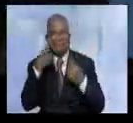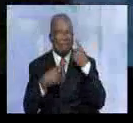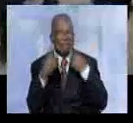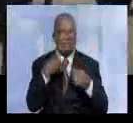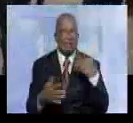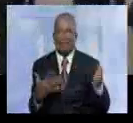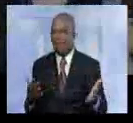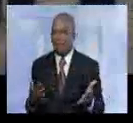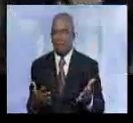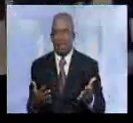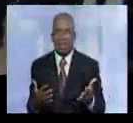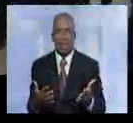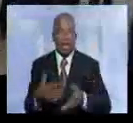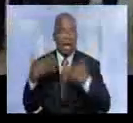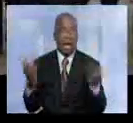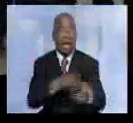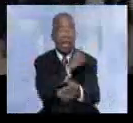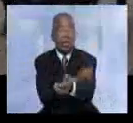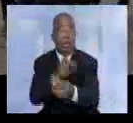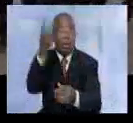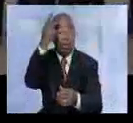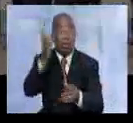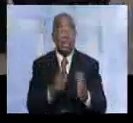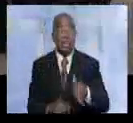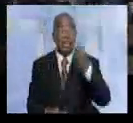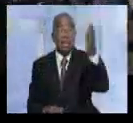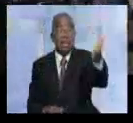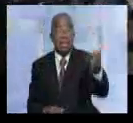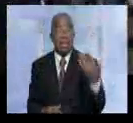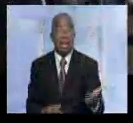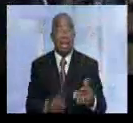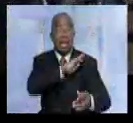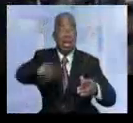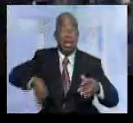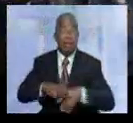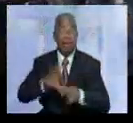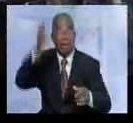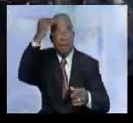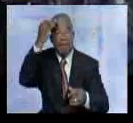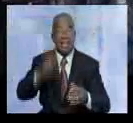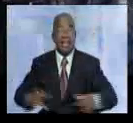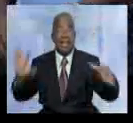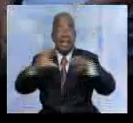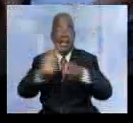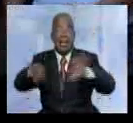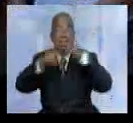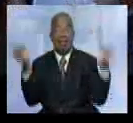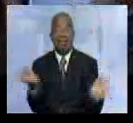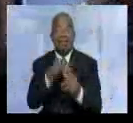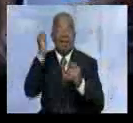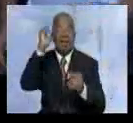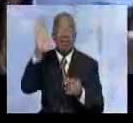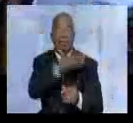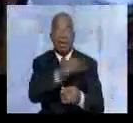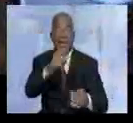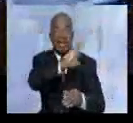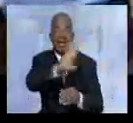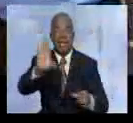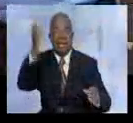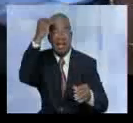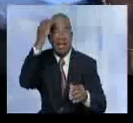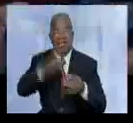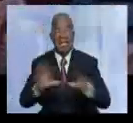Plusieurs autorités politiques arrivent sur les lieux. Le premier magistrat de la commune, la ministre de la Solidarité, de la Famille, de la Femme et de l'Enfant et la